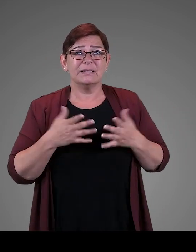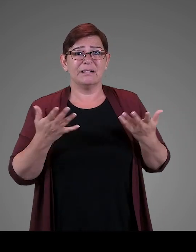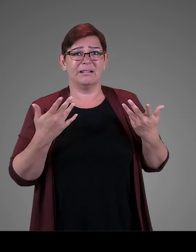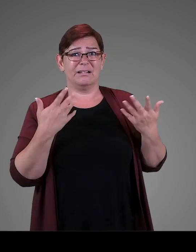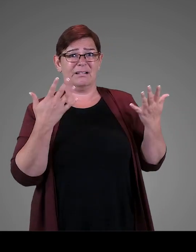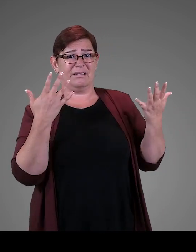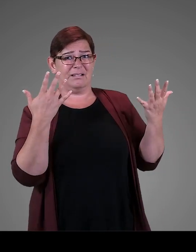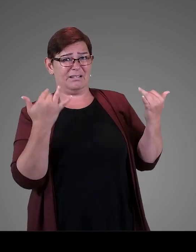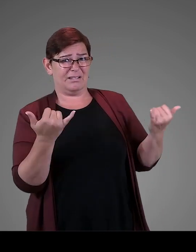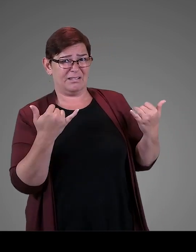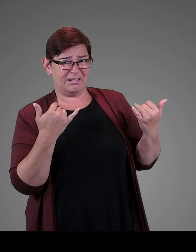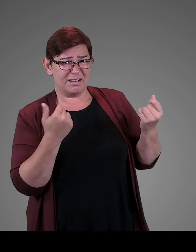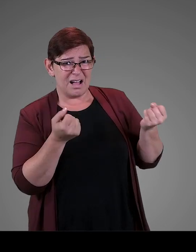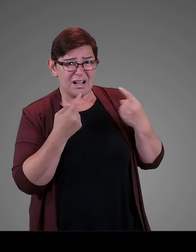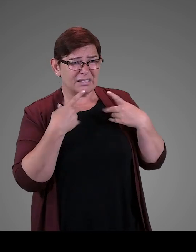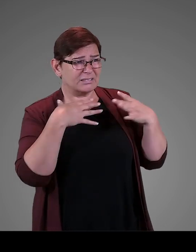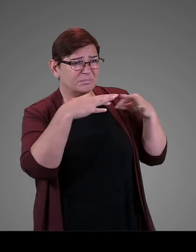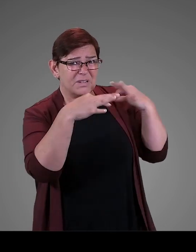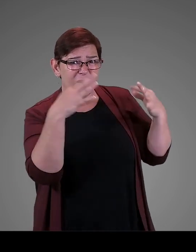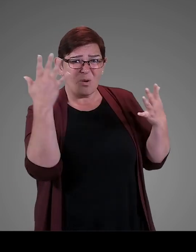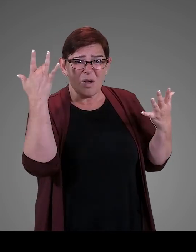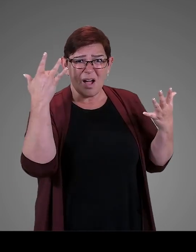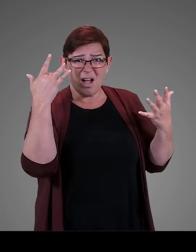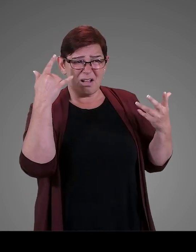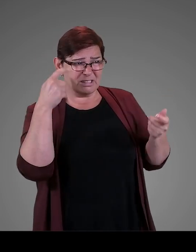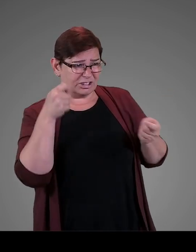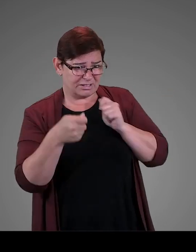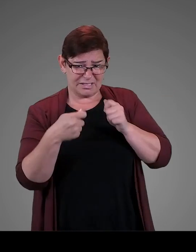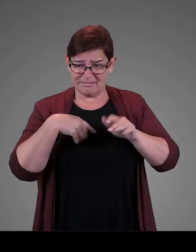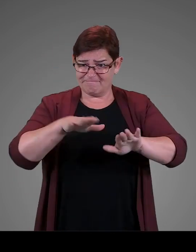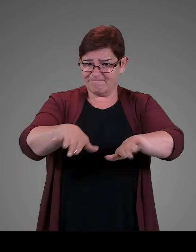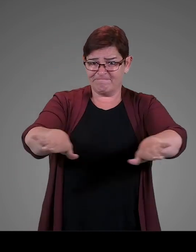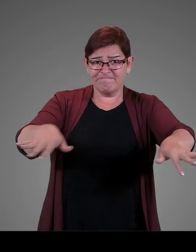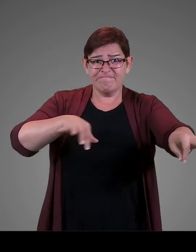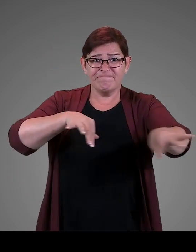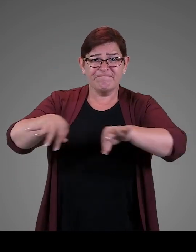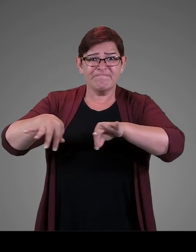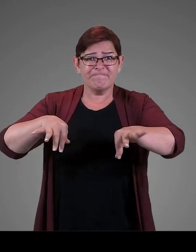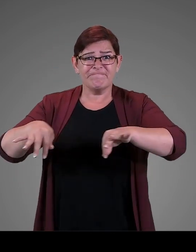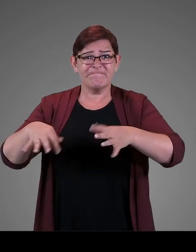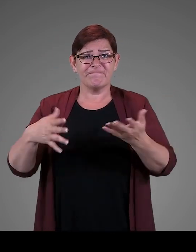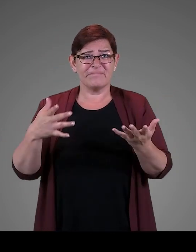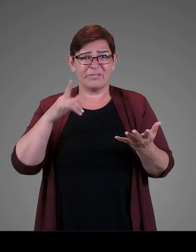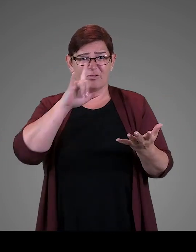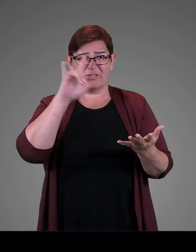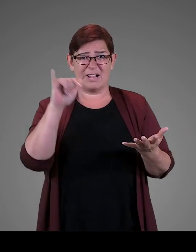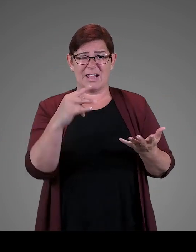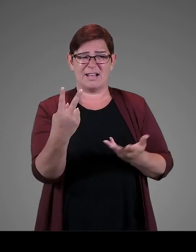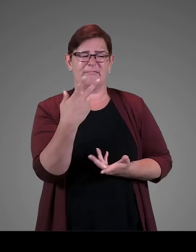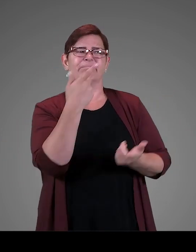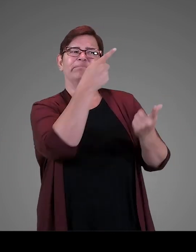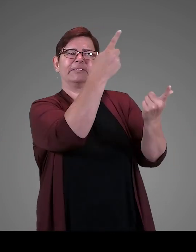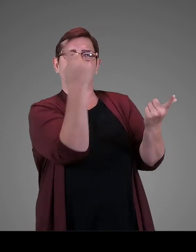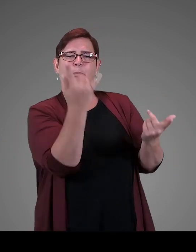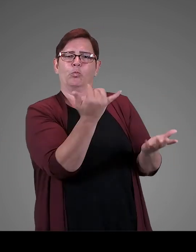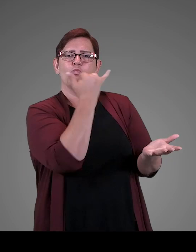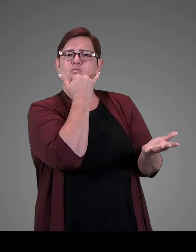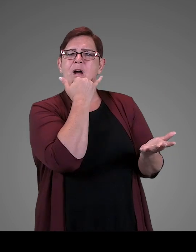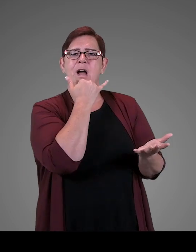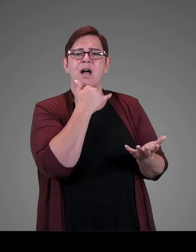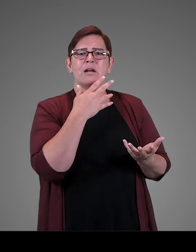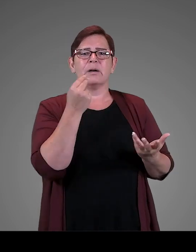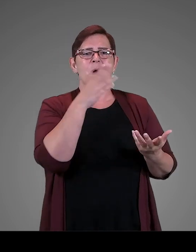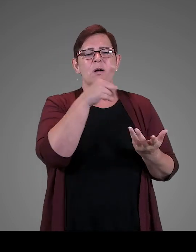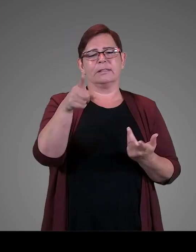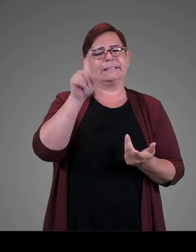on demande de nous expliquer pourquoi il y a des modifications dans nos budgets de fonctionnement. C'est là où vous avez fait mal ou ça,